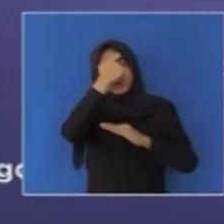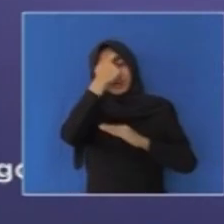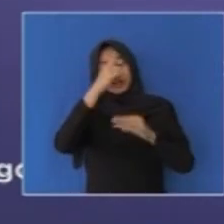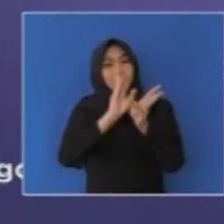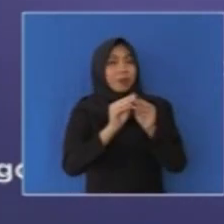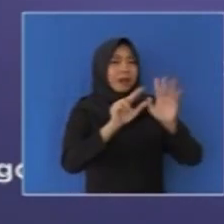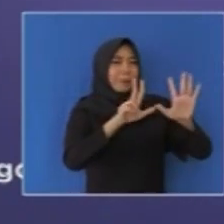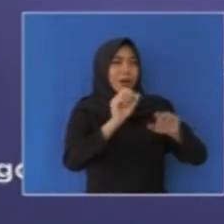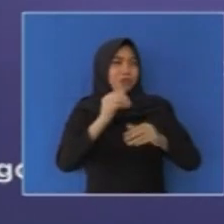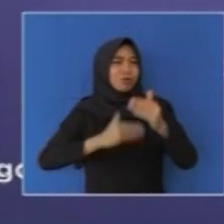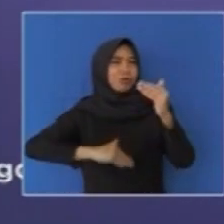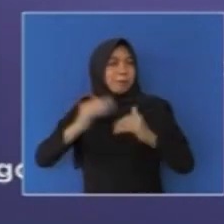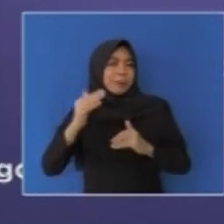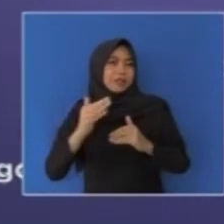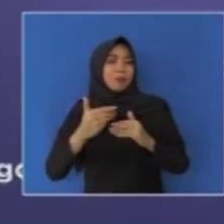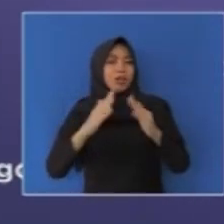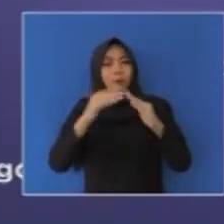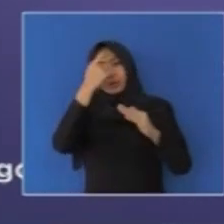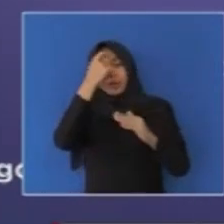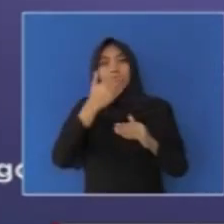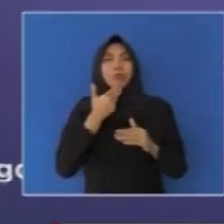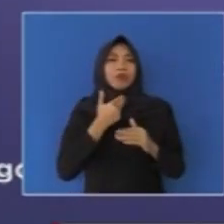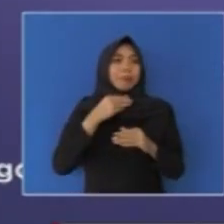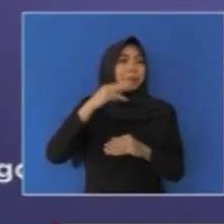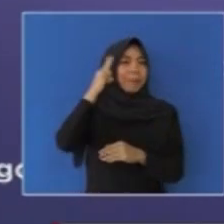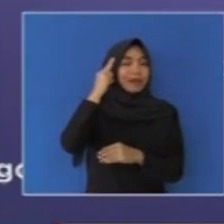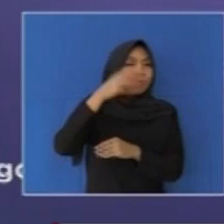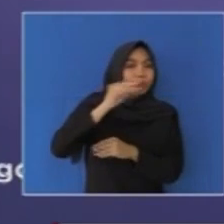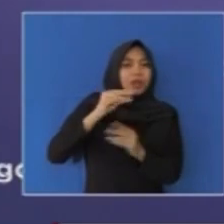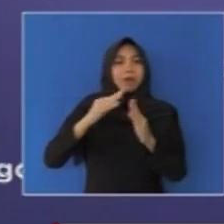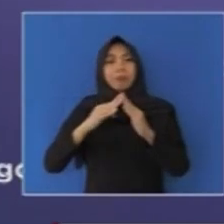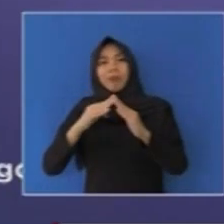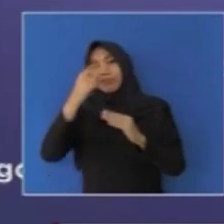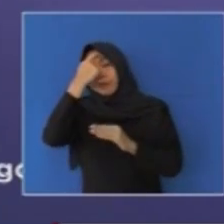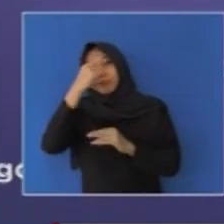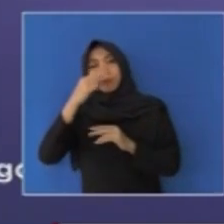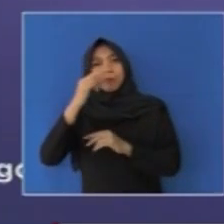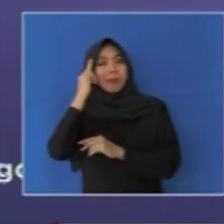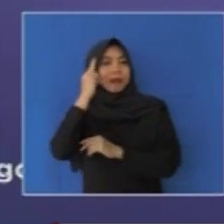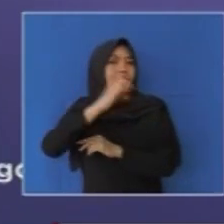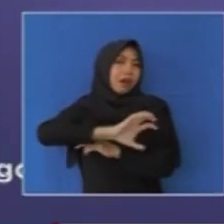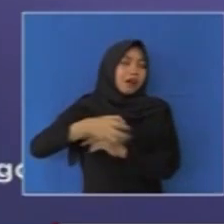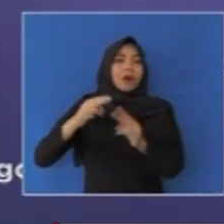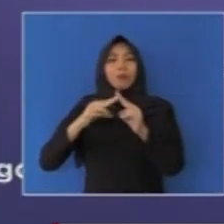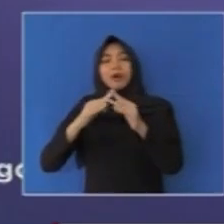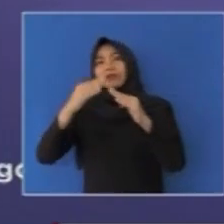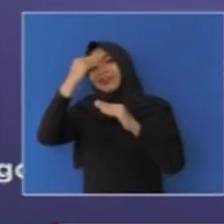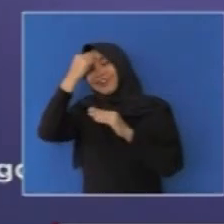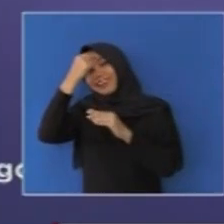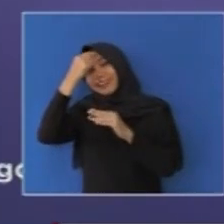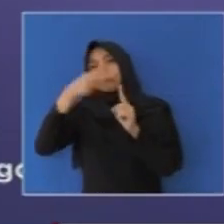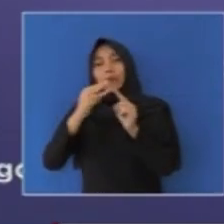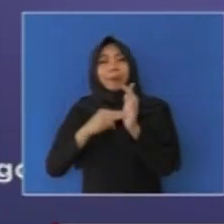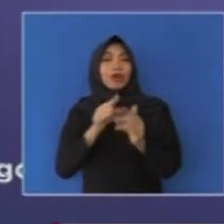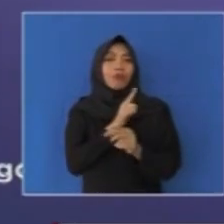pemerintah pusat, pemerintah daerah, milik BUMN, milik TNI Polri, milik swasta,